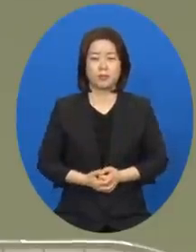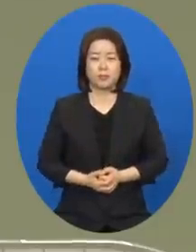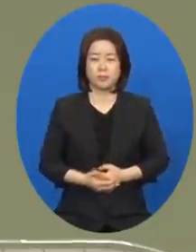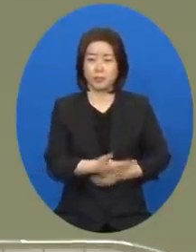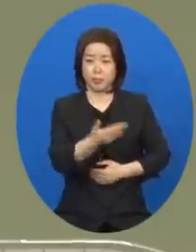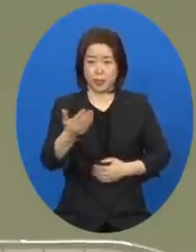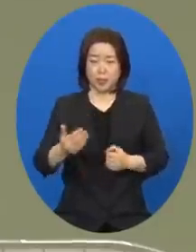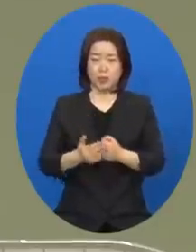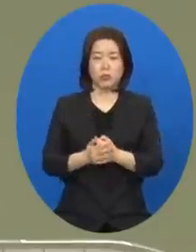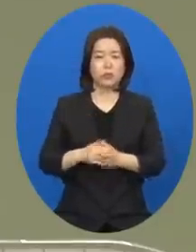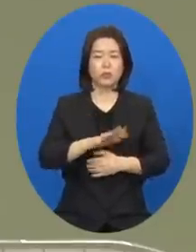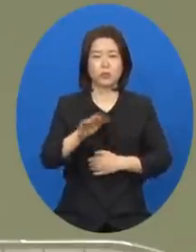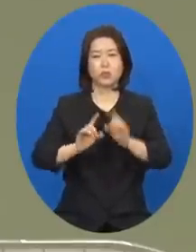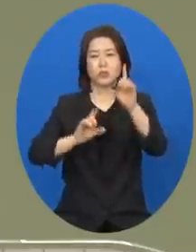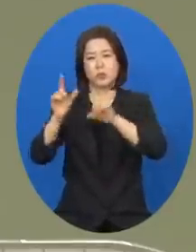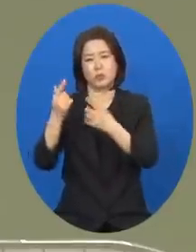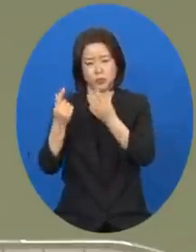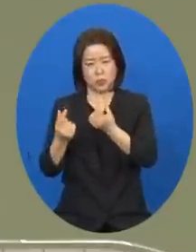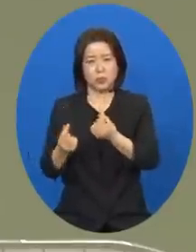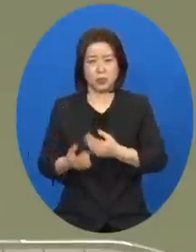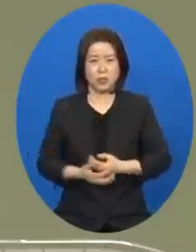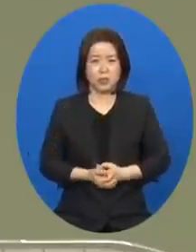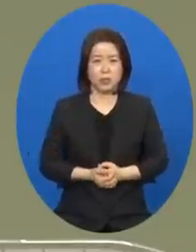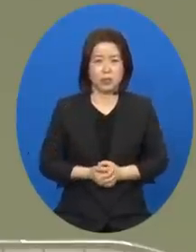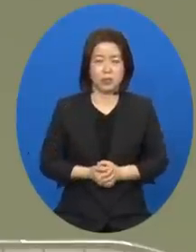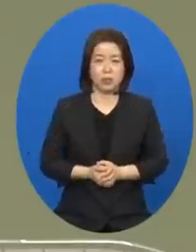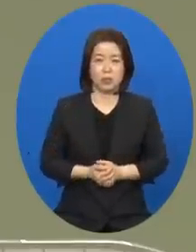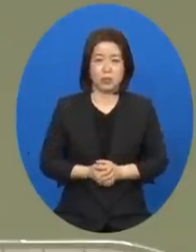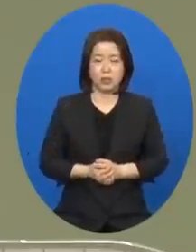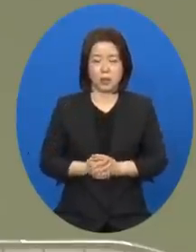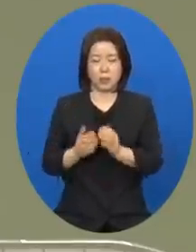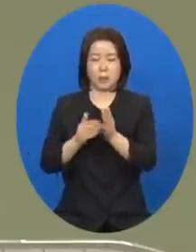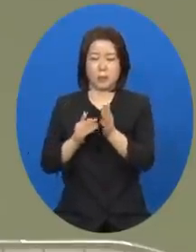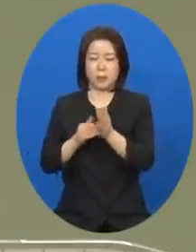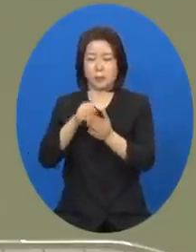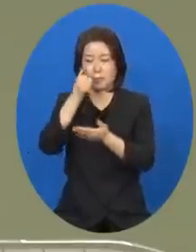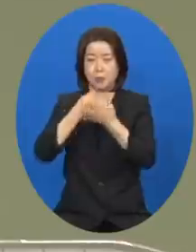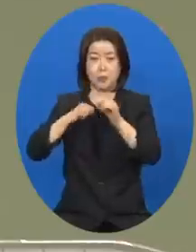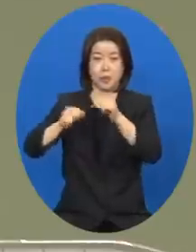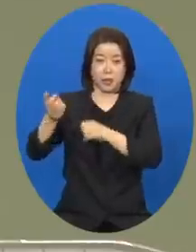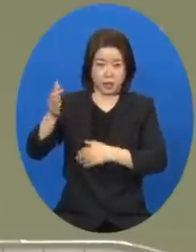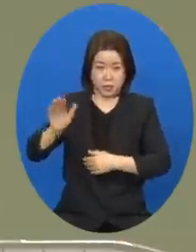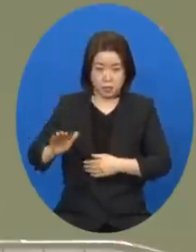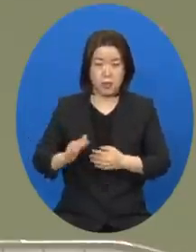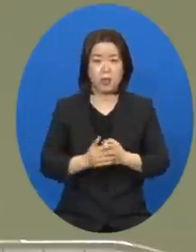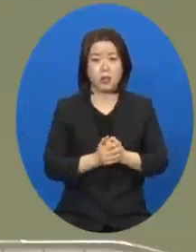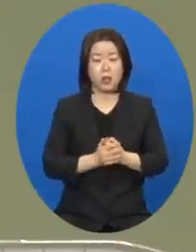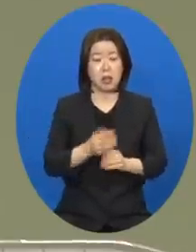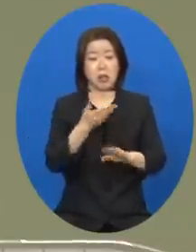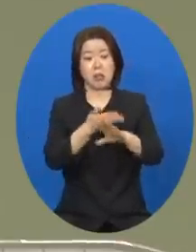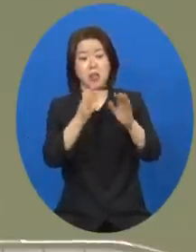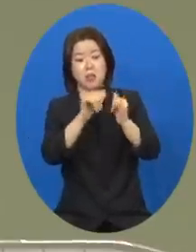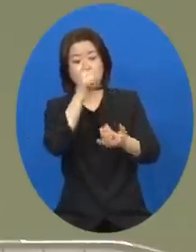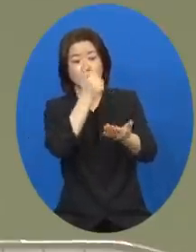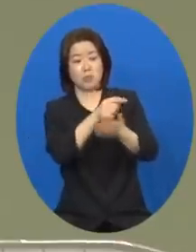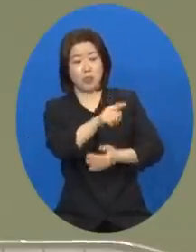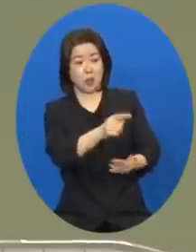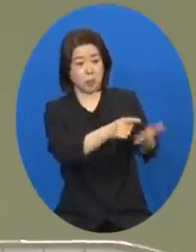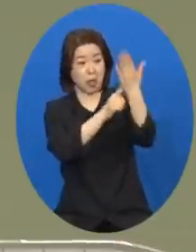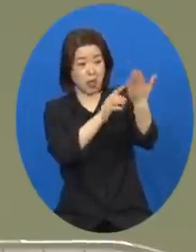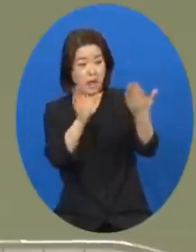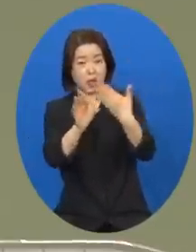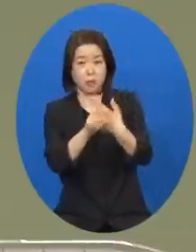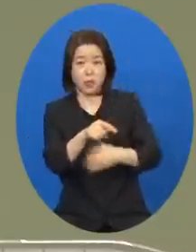여러분, 우리도 똑같아요. 은근히 은밀하게 죄 짓고 살면서도 다른 사람 죄 지은 거